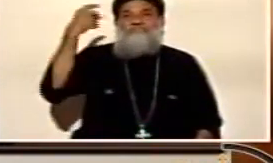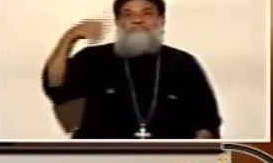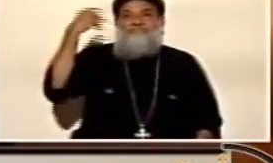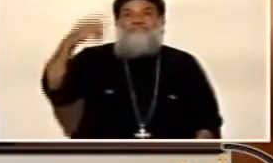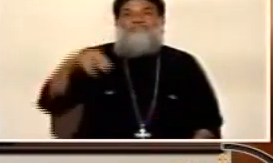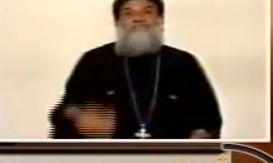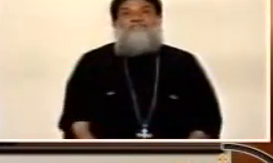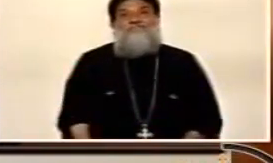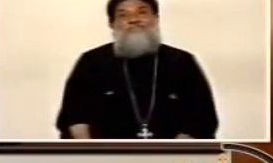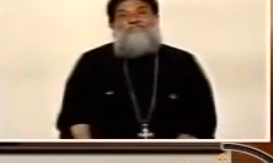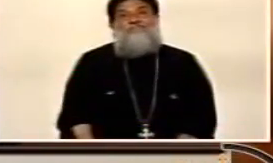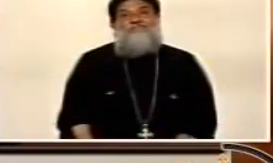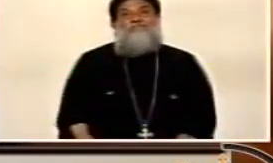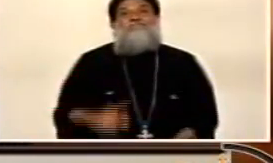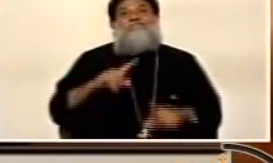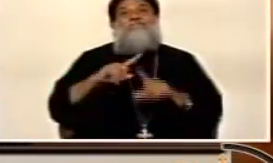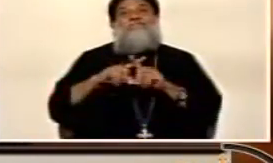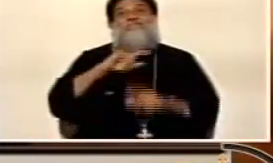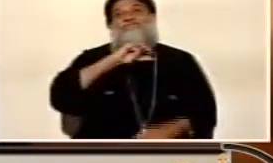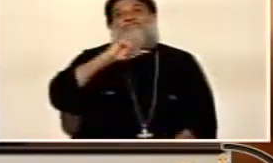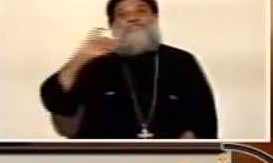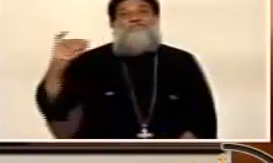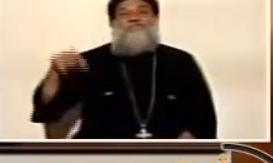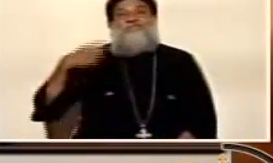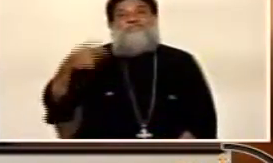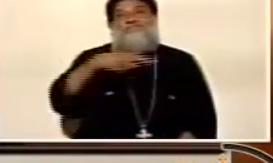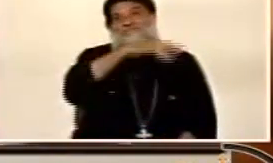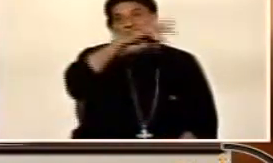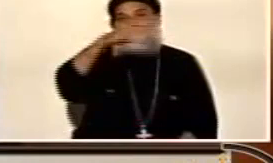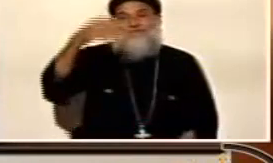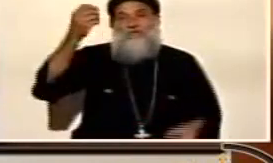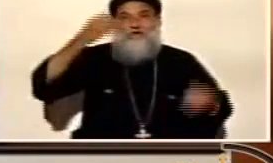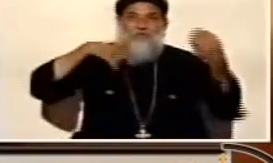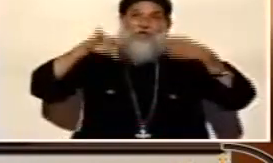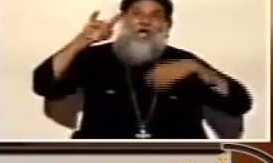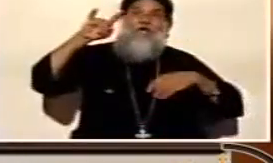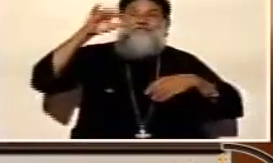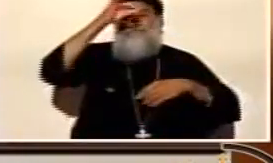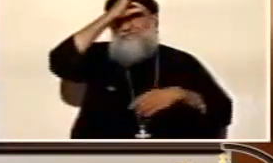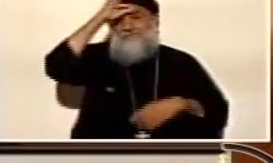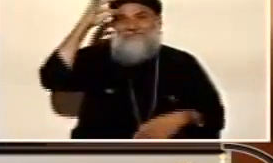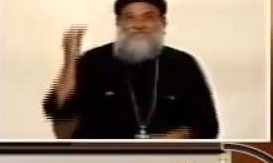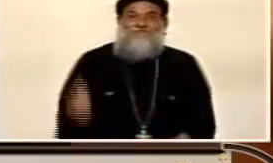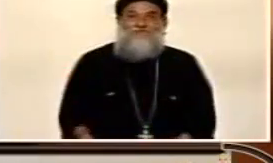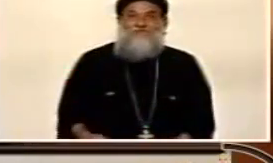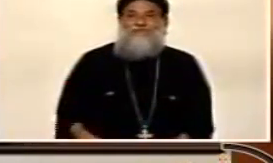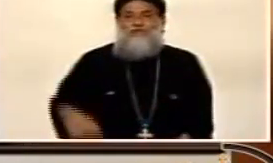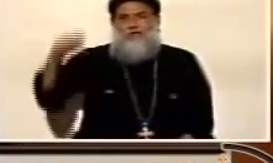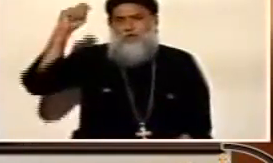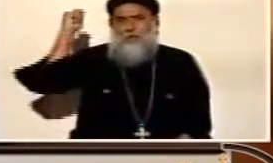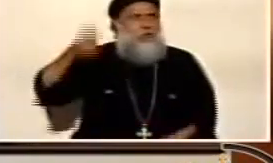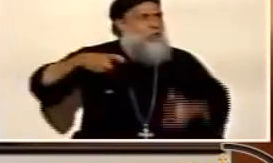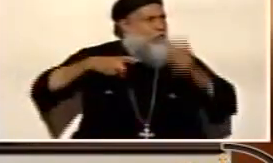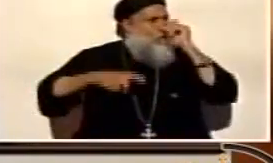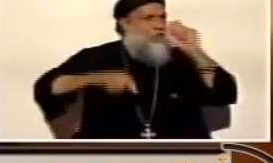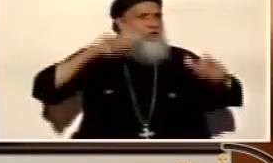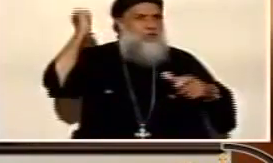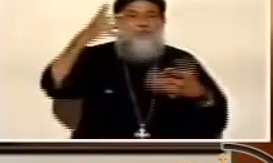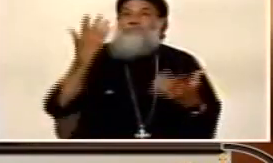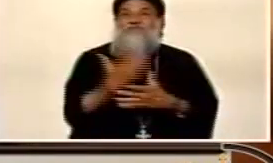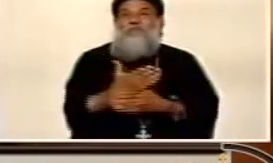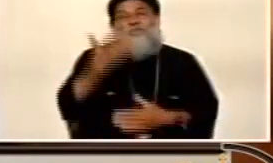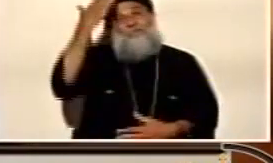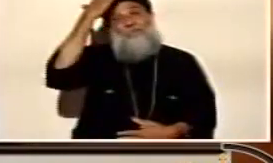10% لما تضرب في 100 يبقى هياخد 10 أمثال، مش بيدي عشر،